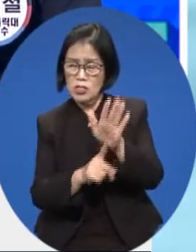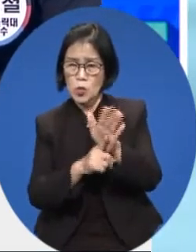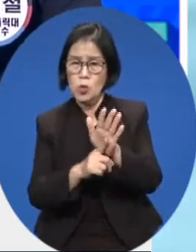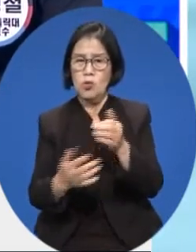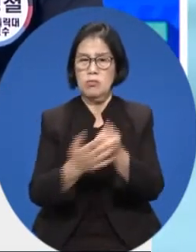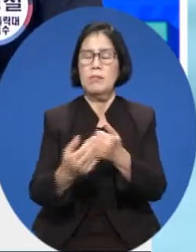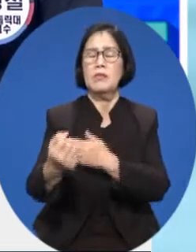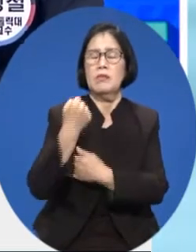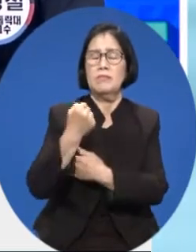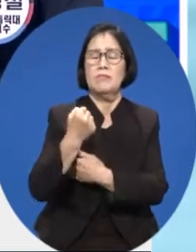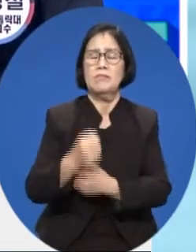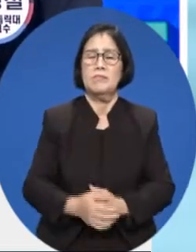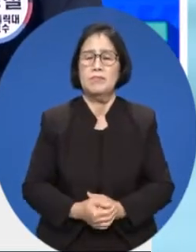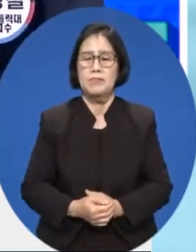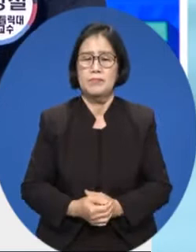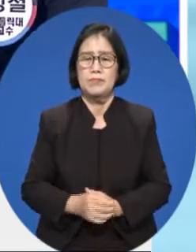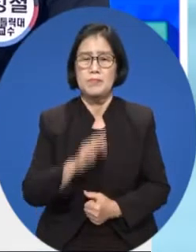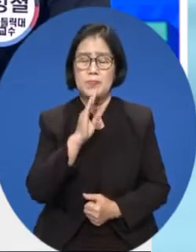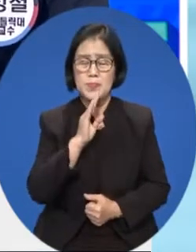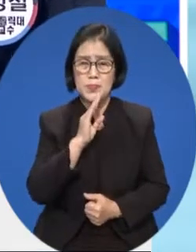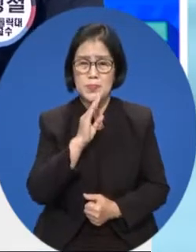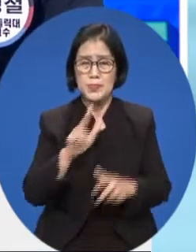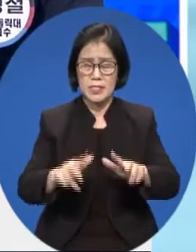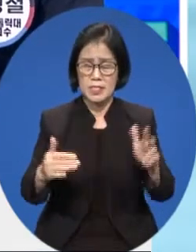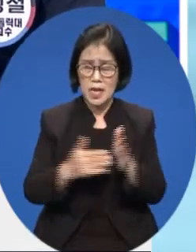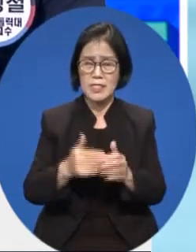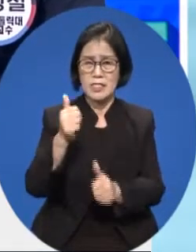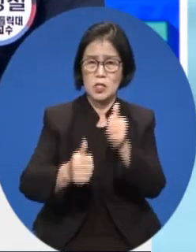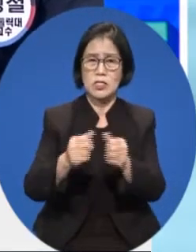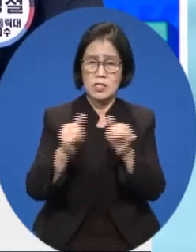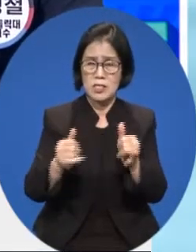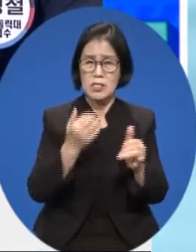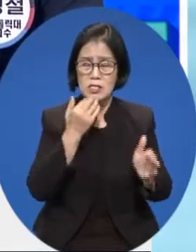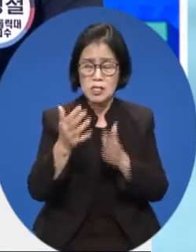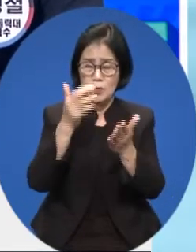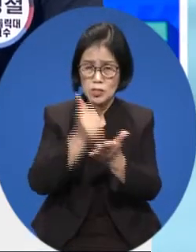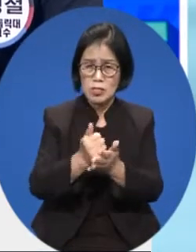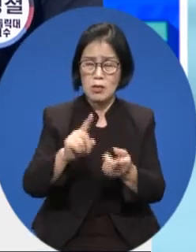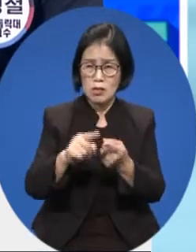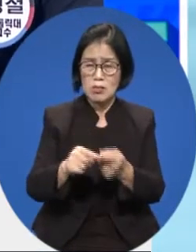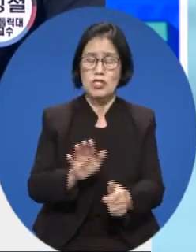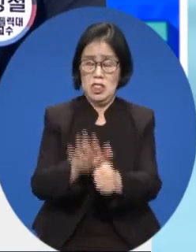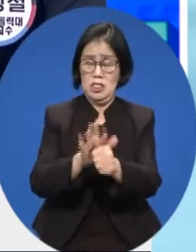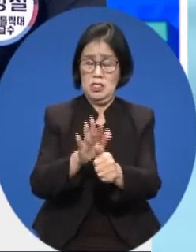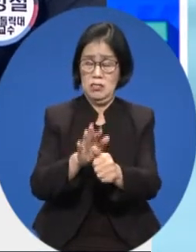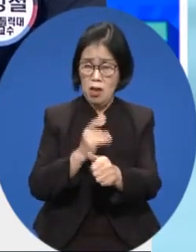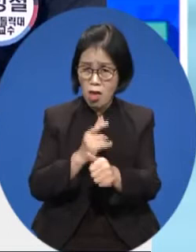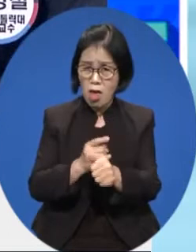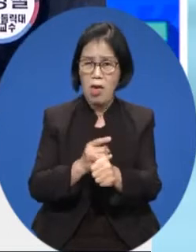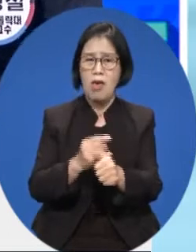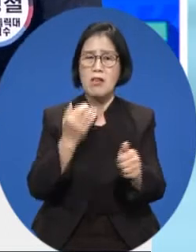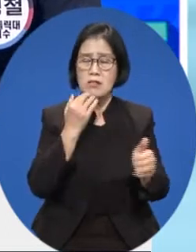탄력을 받는 거예요 야 그래 여태까지 경쟁자도 이재명 기사에 대해서 지지를 하는구나 이제는